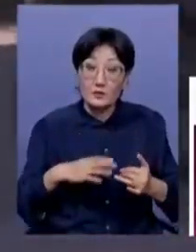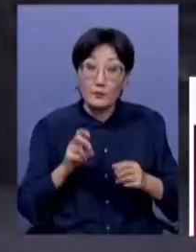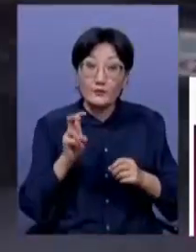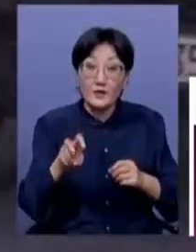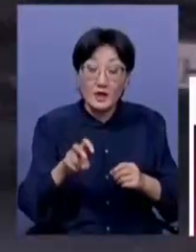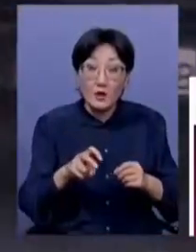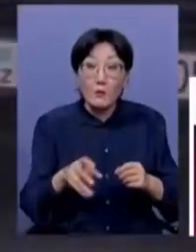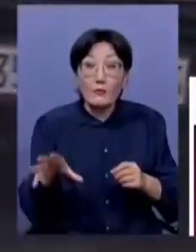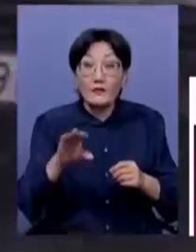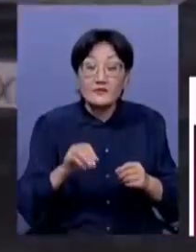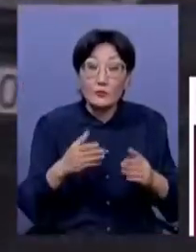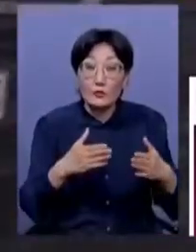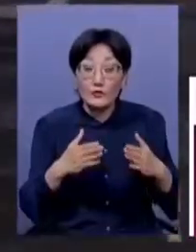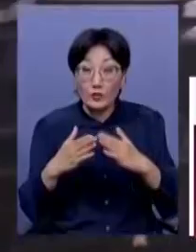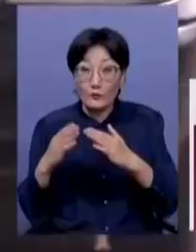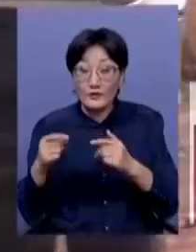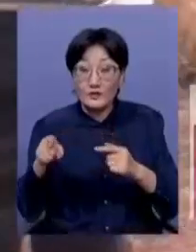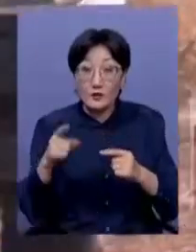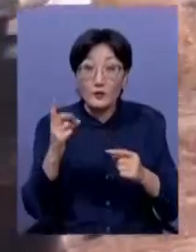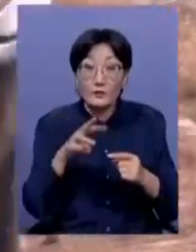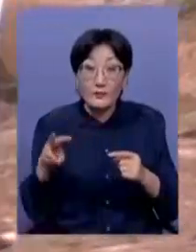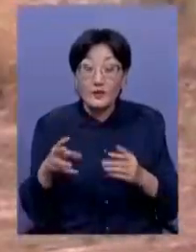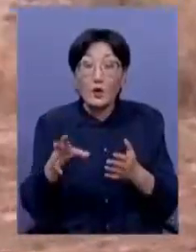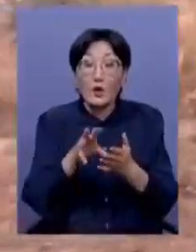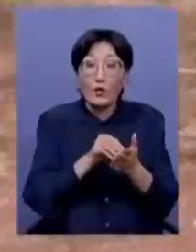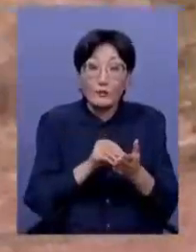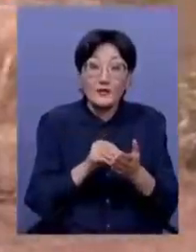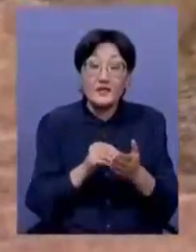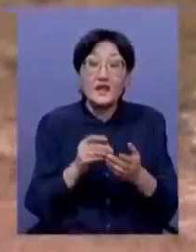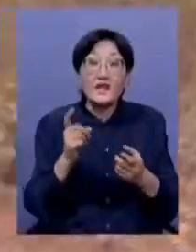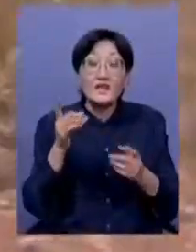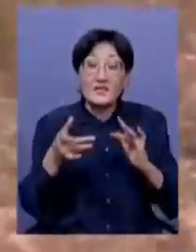бегать с гаджетами по всему дому, чтобы хоть на минуту уловить сигнал